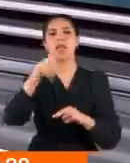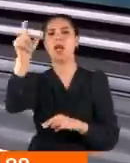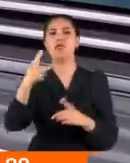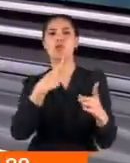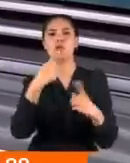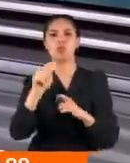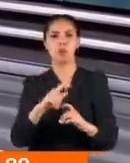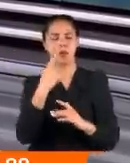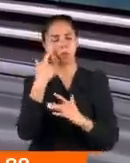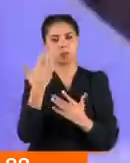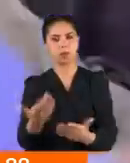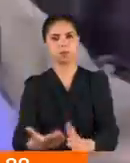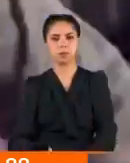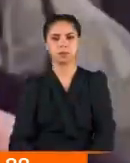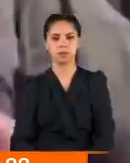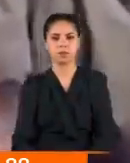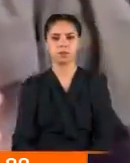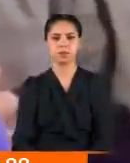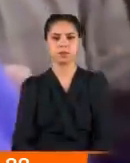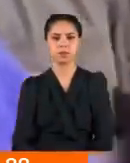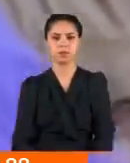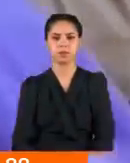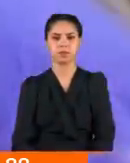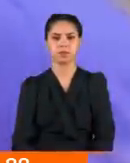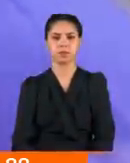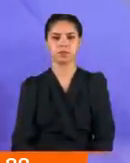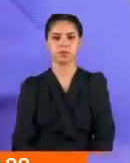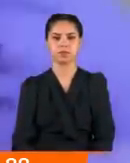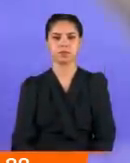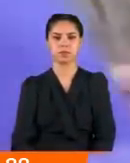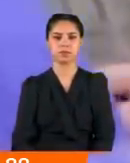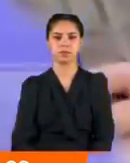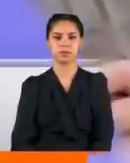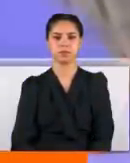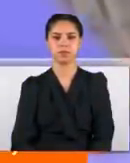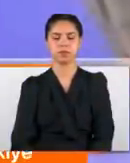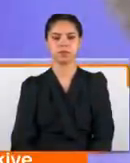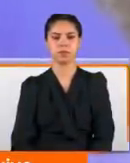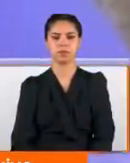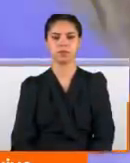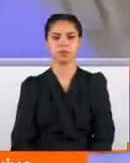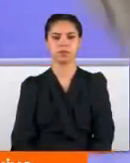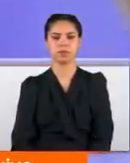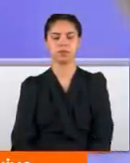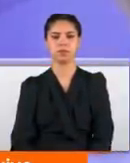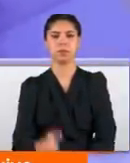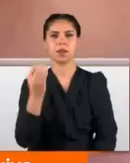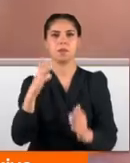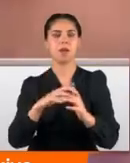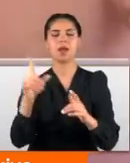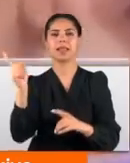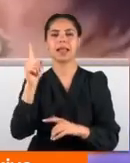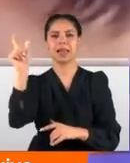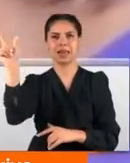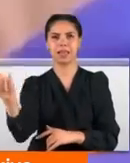konuştu. Hiç bu cevapları vermeyecektim. Sordunuz, veriyorum şimdi. Oh benim güzelim, iyi ki de sordun. İYİ Parti liderine